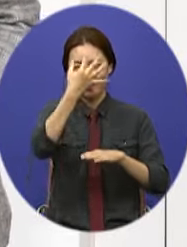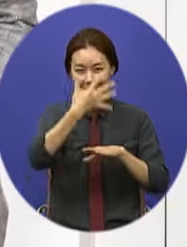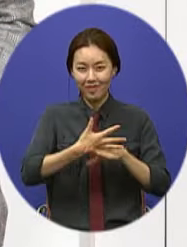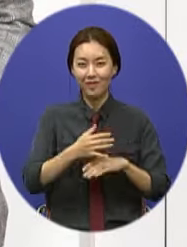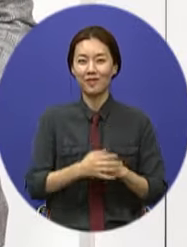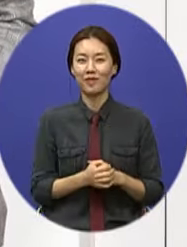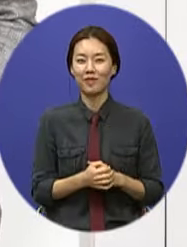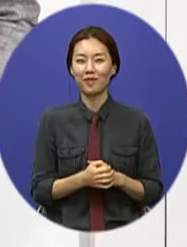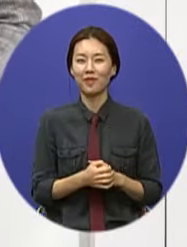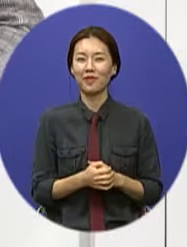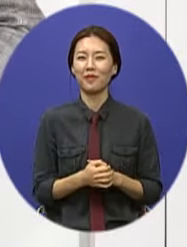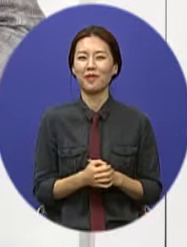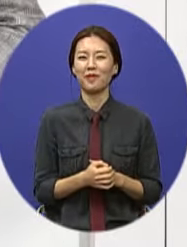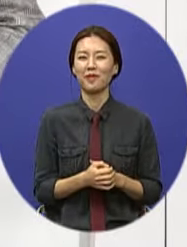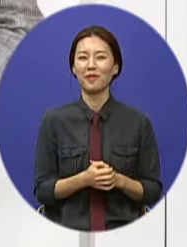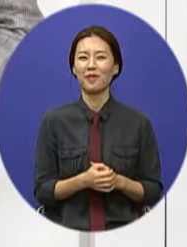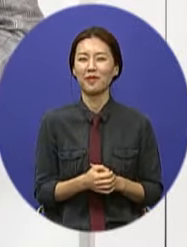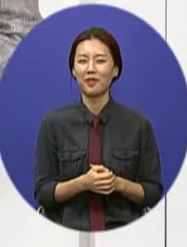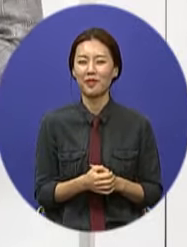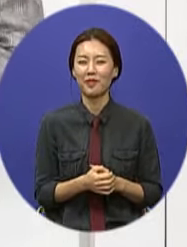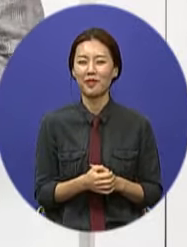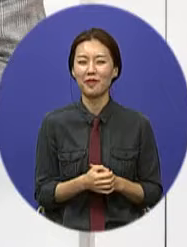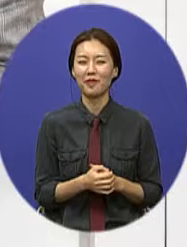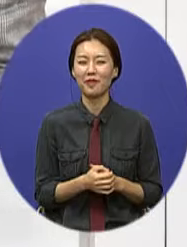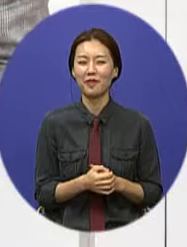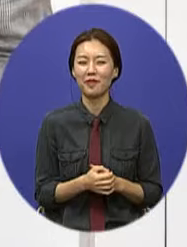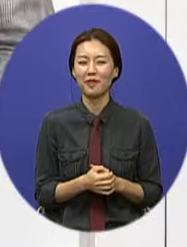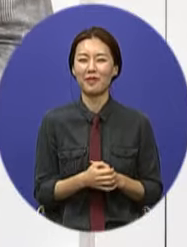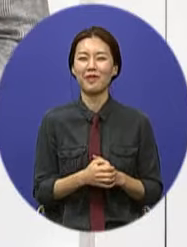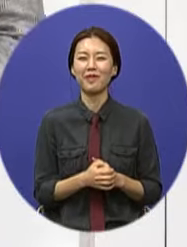예, 장이. 예, 예.